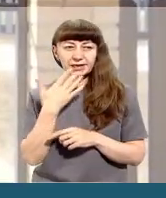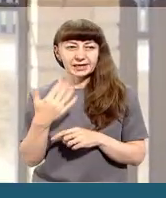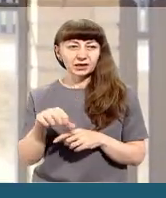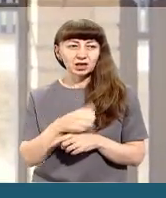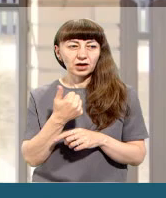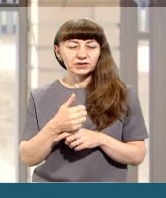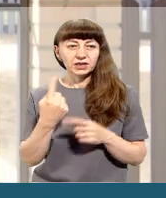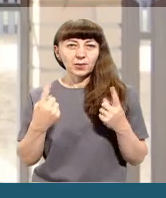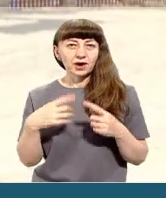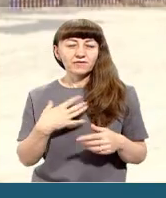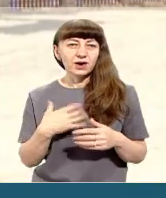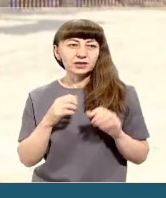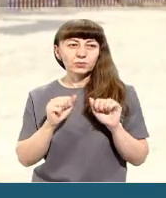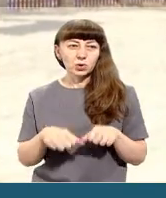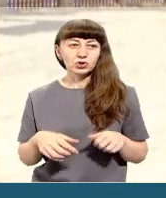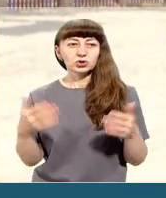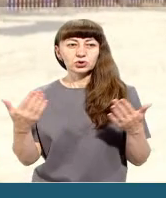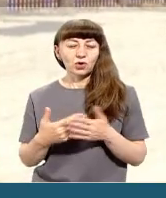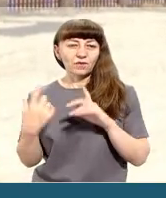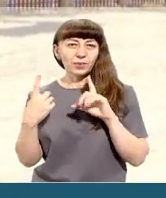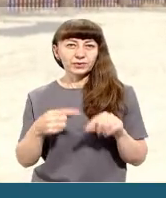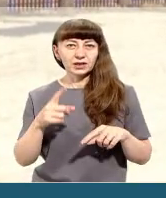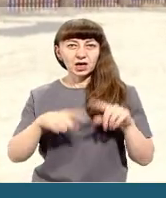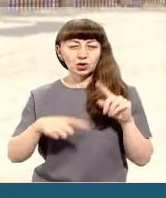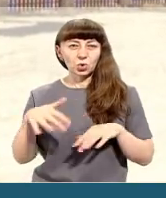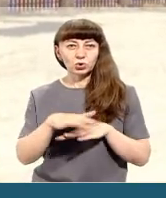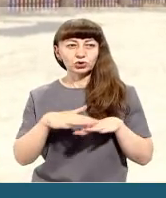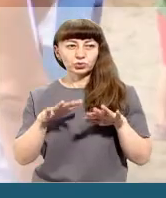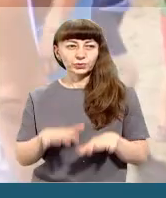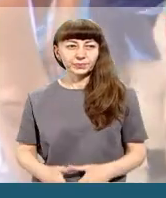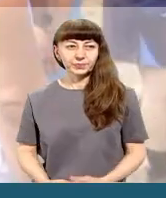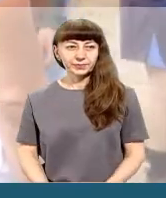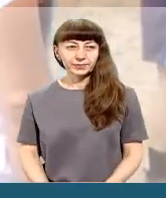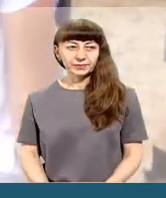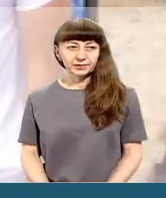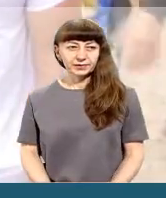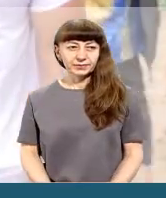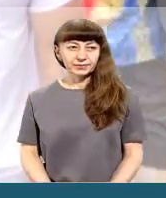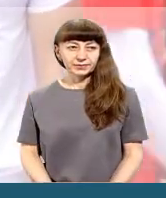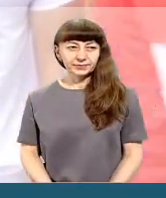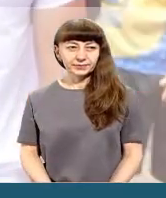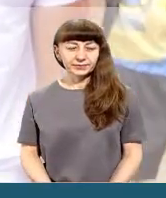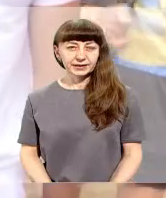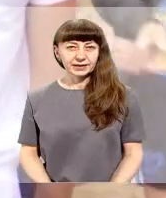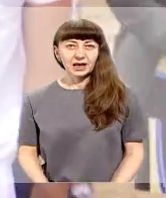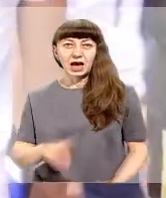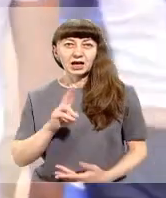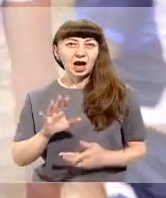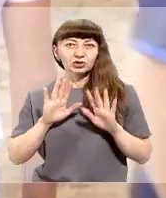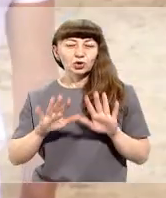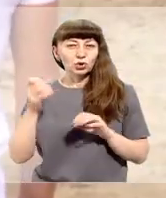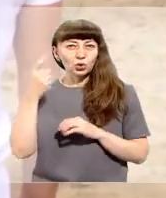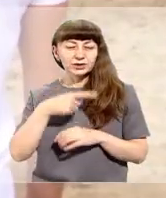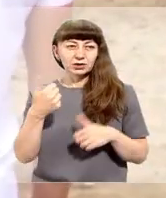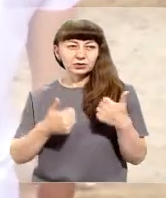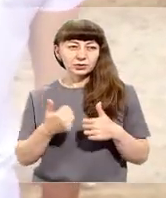главное. Самое важное – возможность вновь приехать на свою малую родину. Как только узнал о турнире,